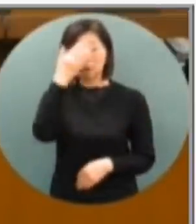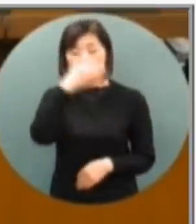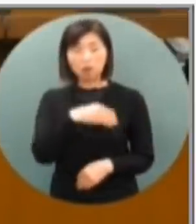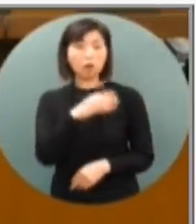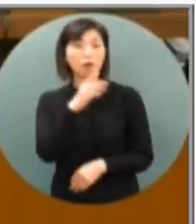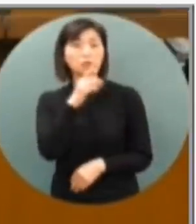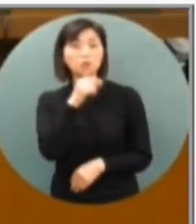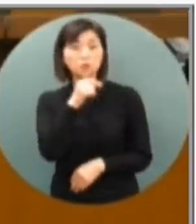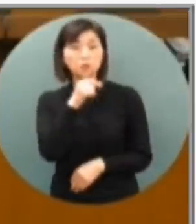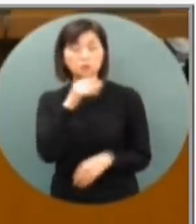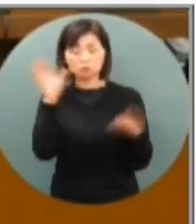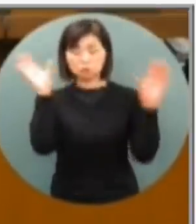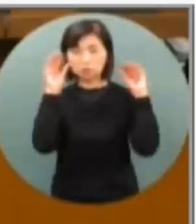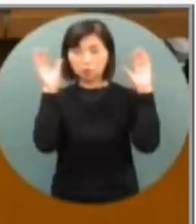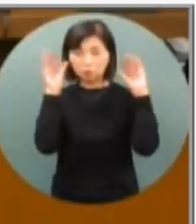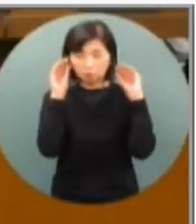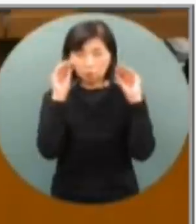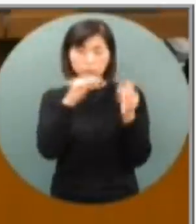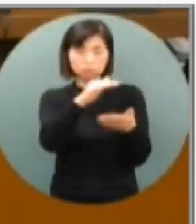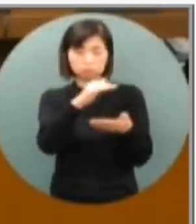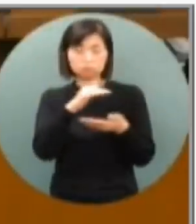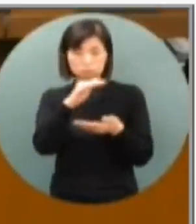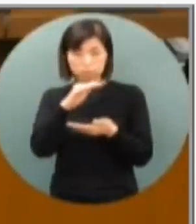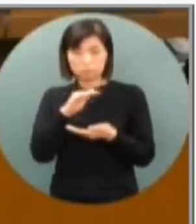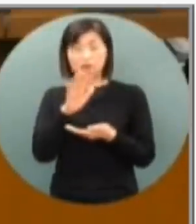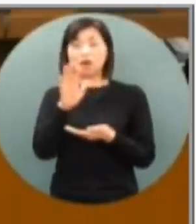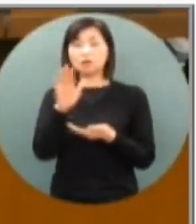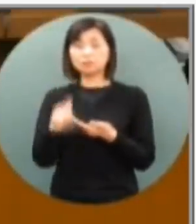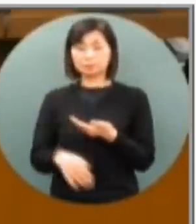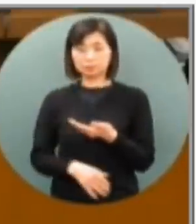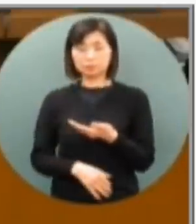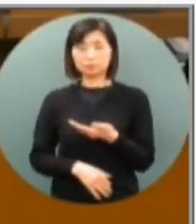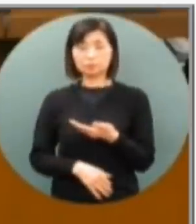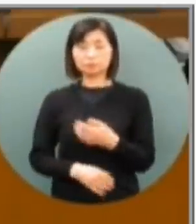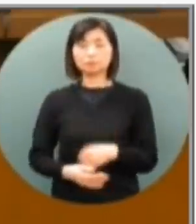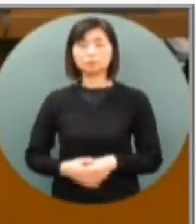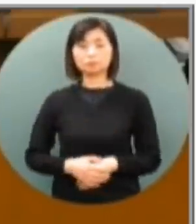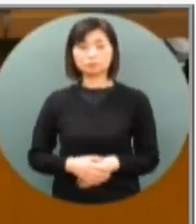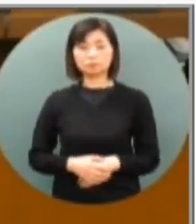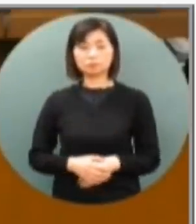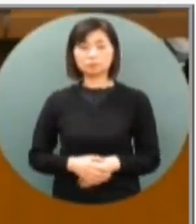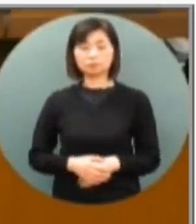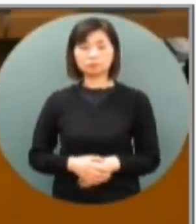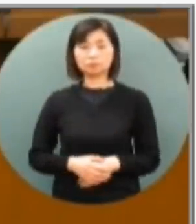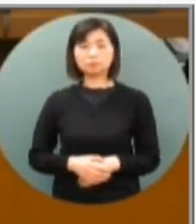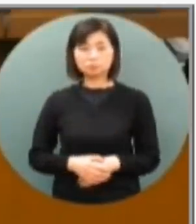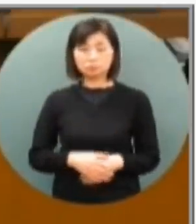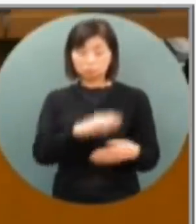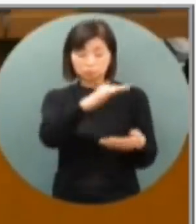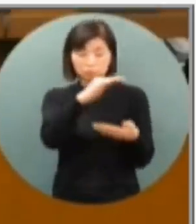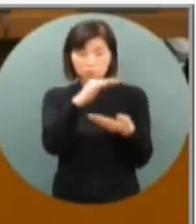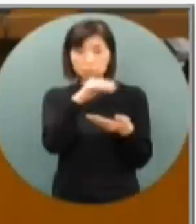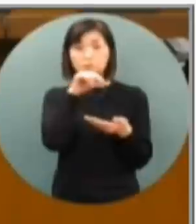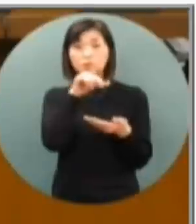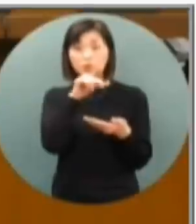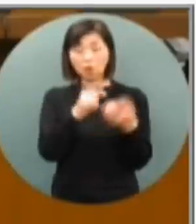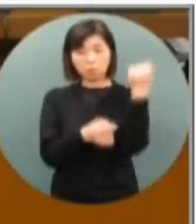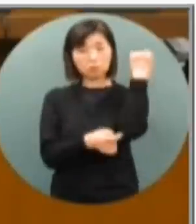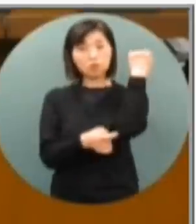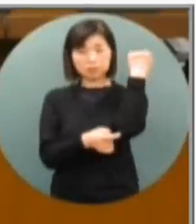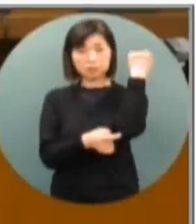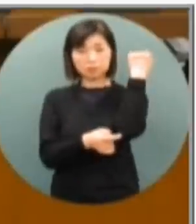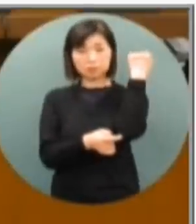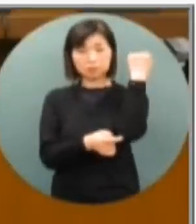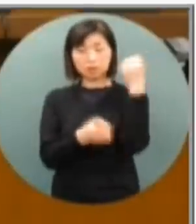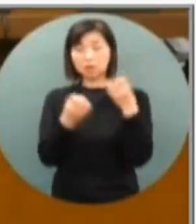ろとこう入ってきているということであります。まあ、ただそれをもとにですね、また新年